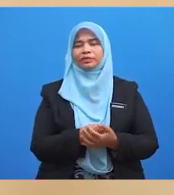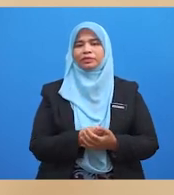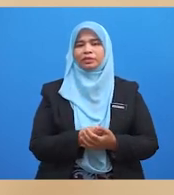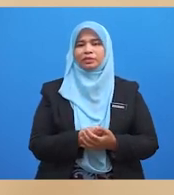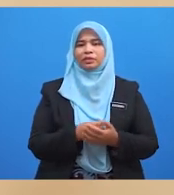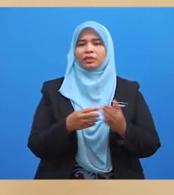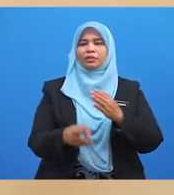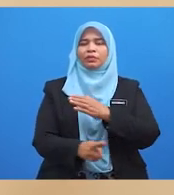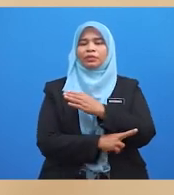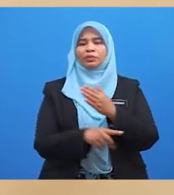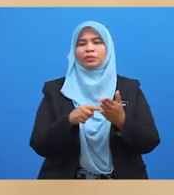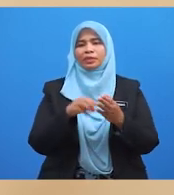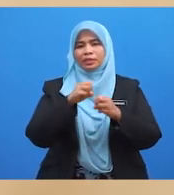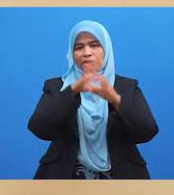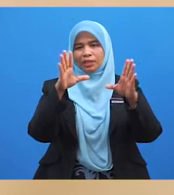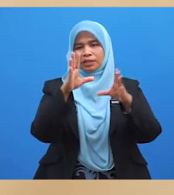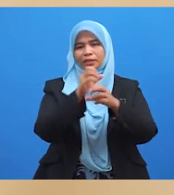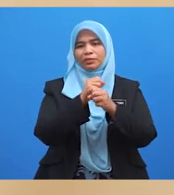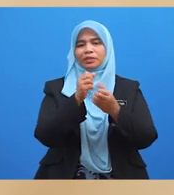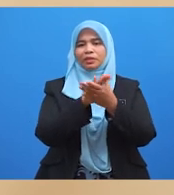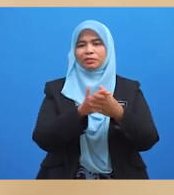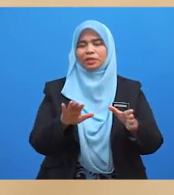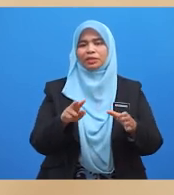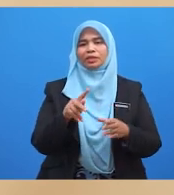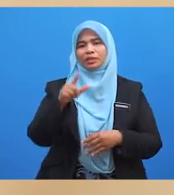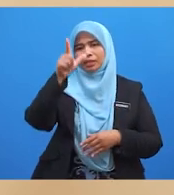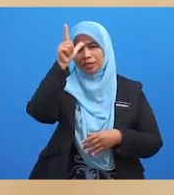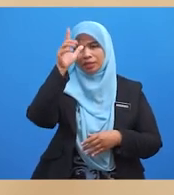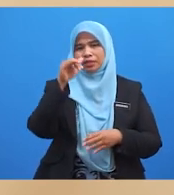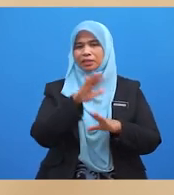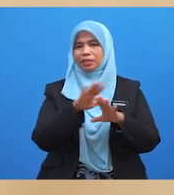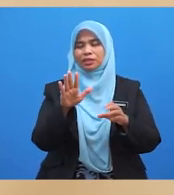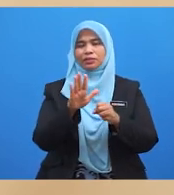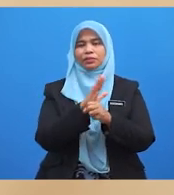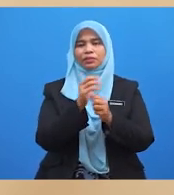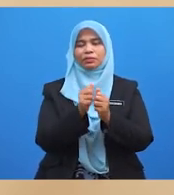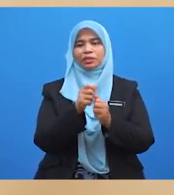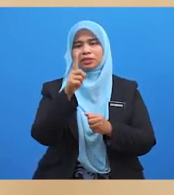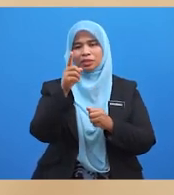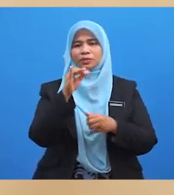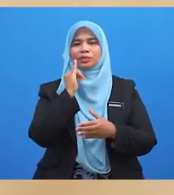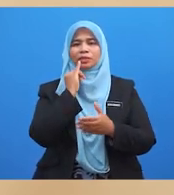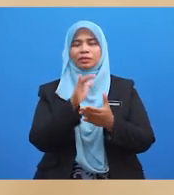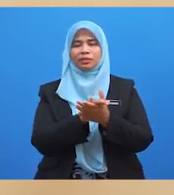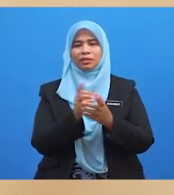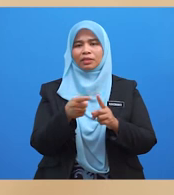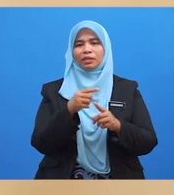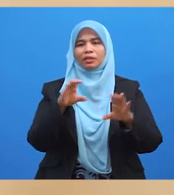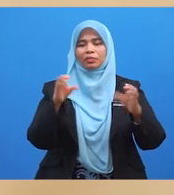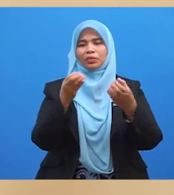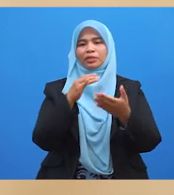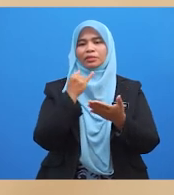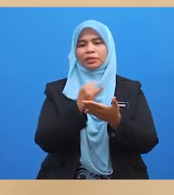ini jelasnya dapat menyelamatkan lelaki yang tidak memadai dengan seorang isteri dari